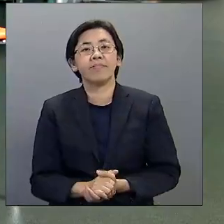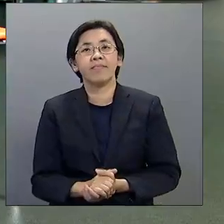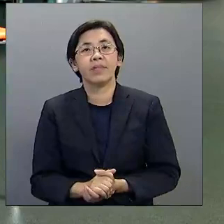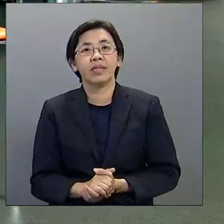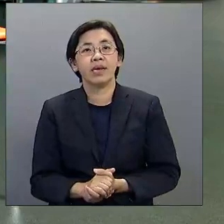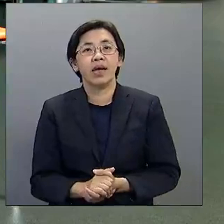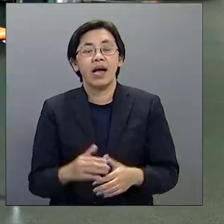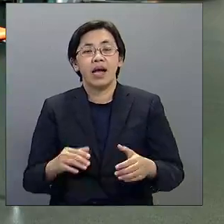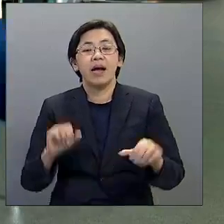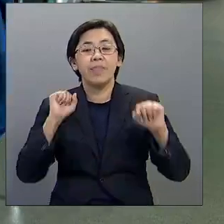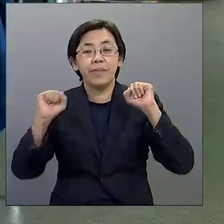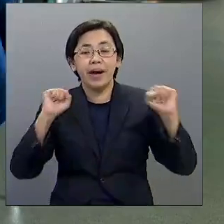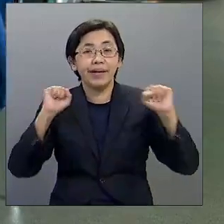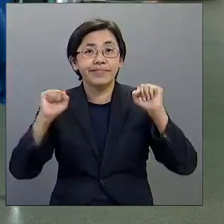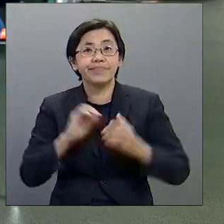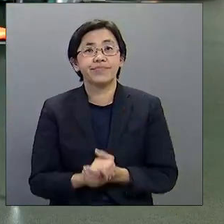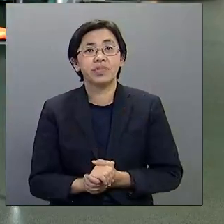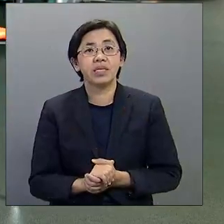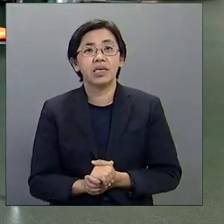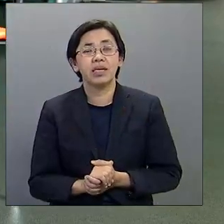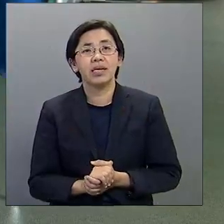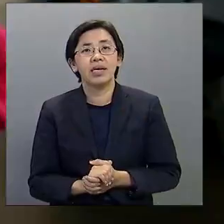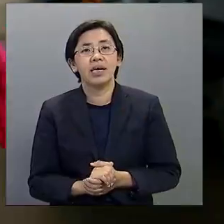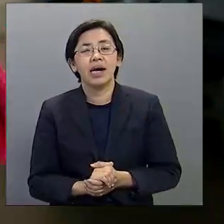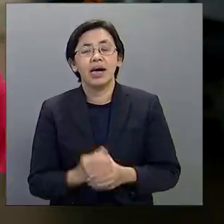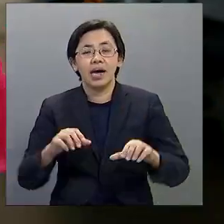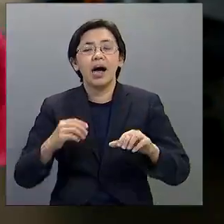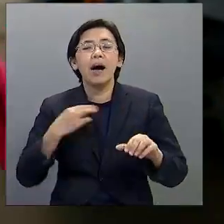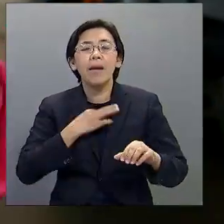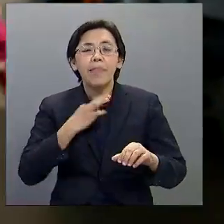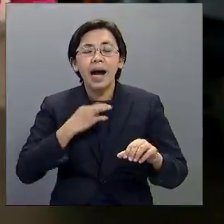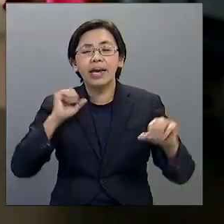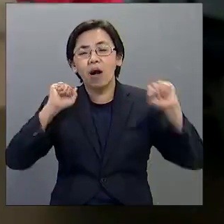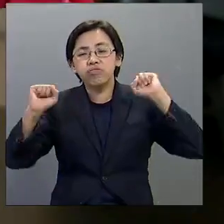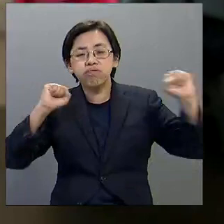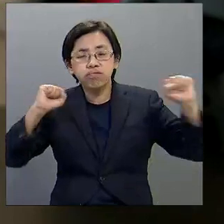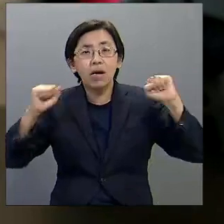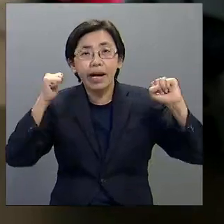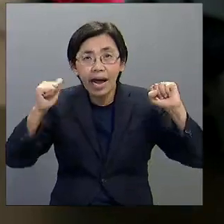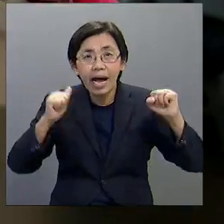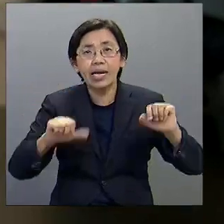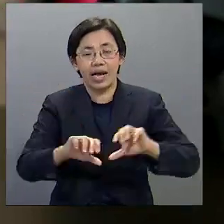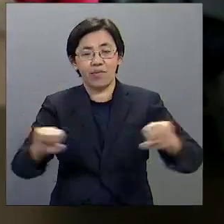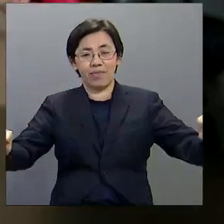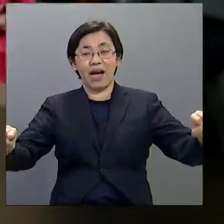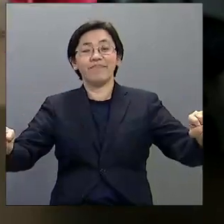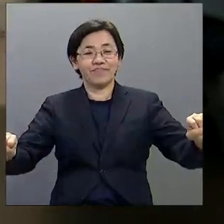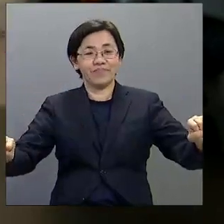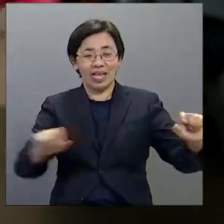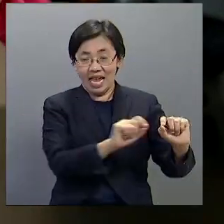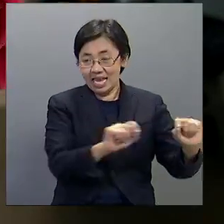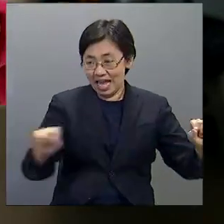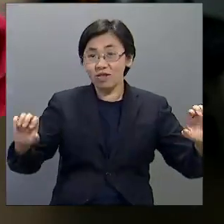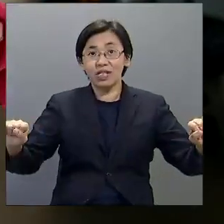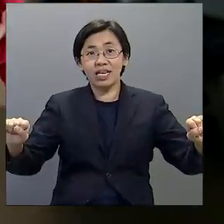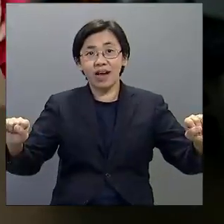ผ้าคือเป็นผ้าอะไรก็ได้ใช่ไหมคะ ผ้าก็ได้เลยค่ะเป็นผ้าขนหนูนะคะหรืออะไรก็ได้ความยาวประมาณนี้ค่ะที่เราจะสามารถคล้อง